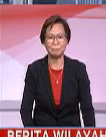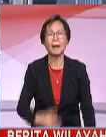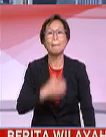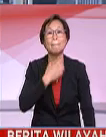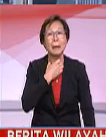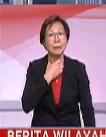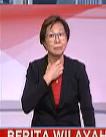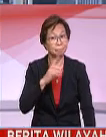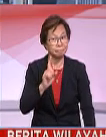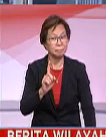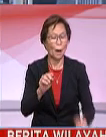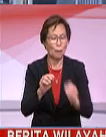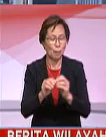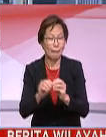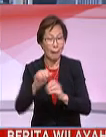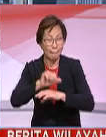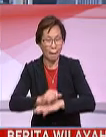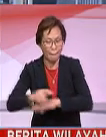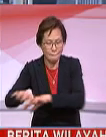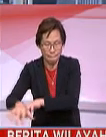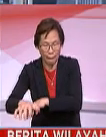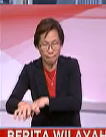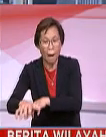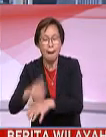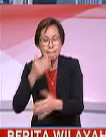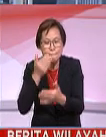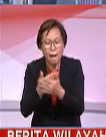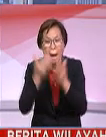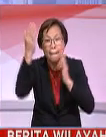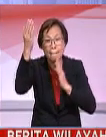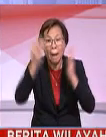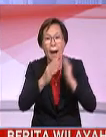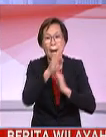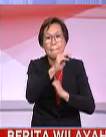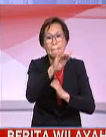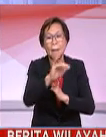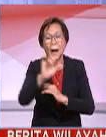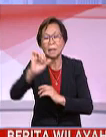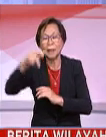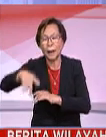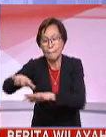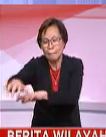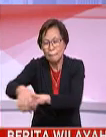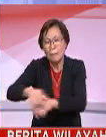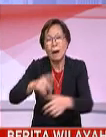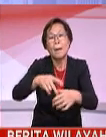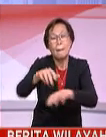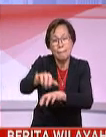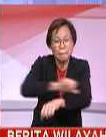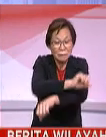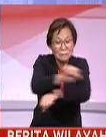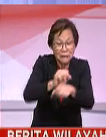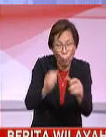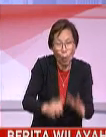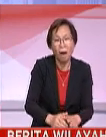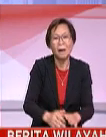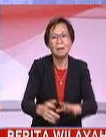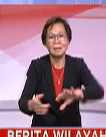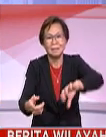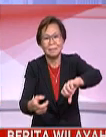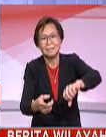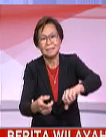Perak akan mempergian amalan pertanian baik Malaysia MyGap dalam kalangan pesawah bagi memastikan hasil